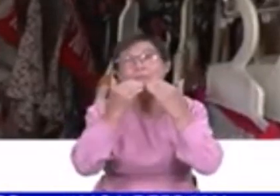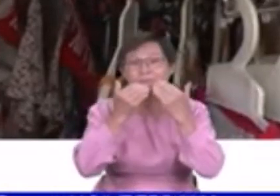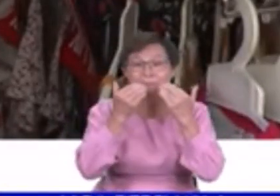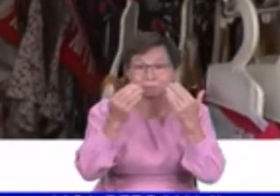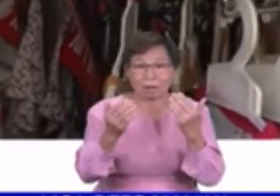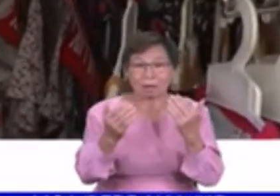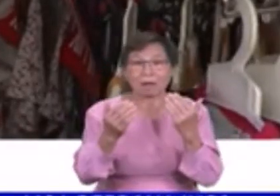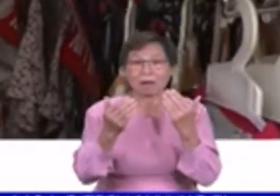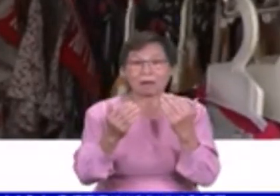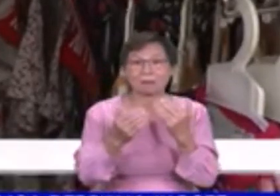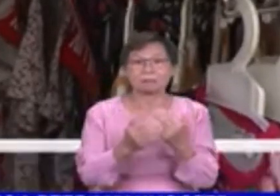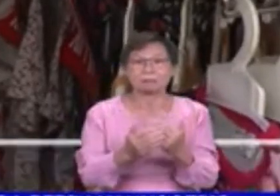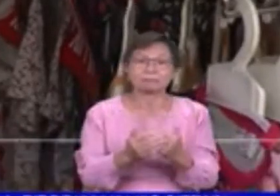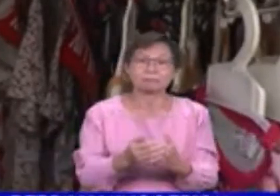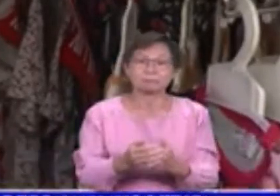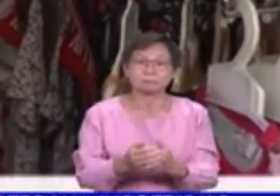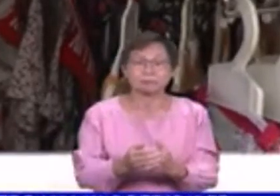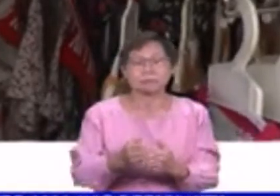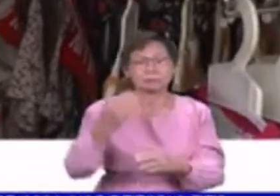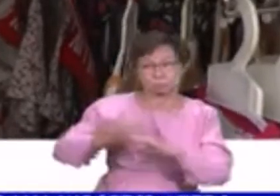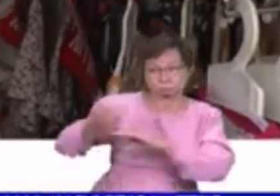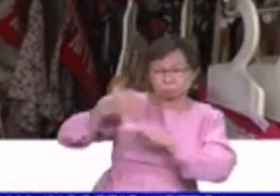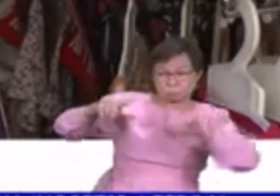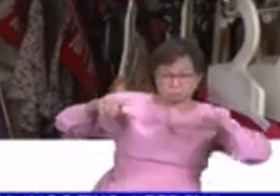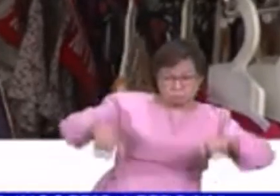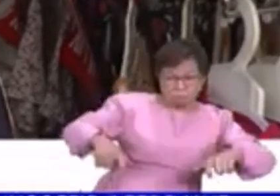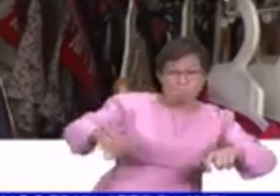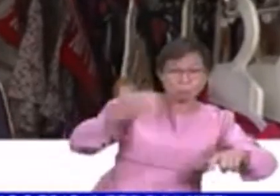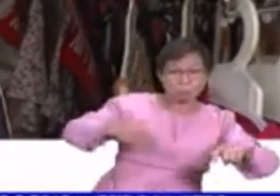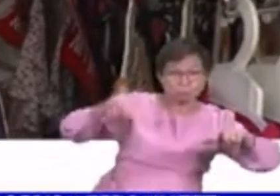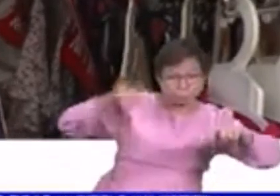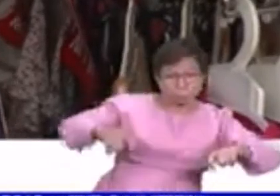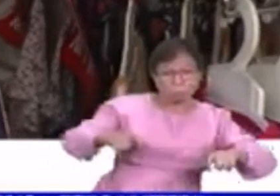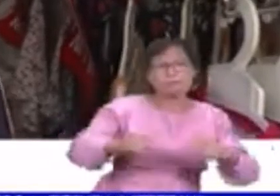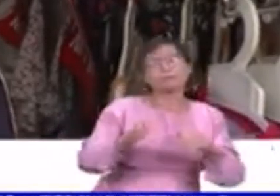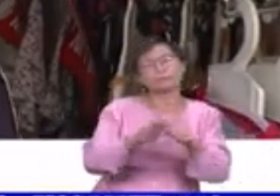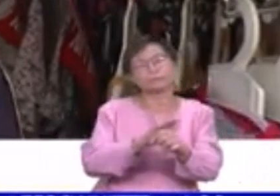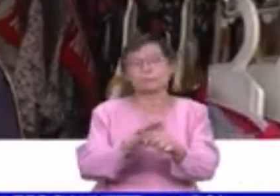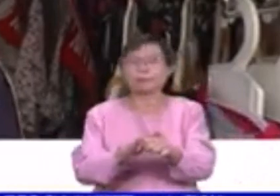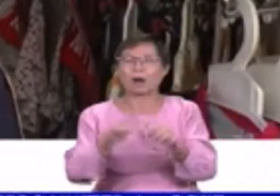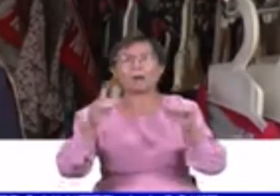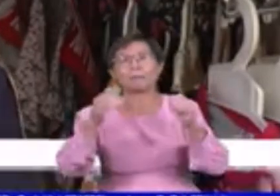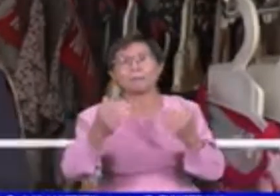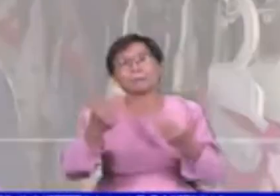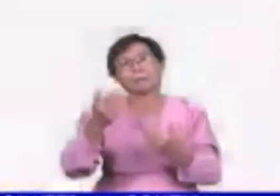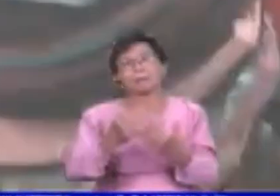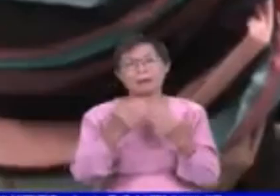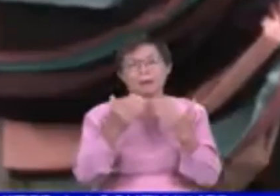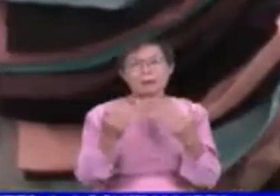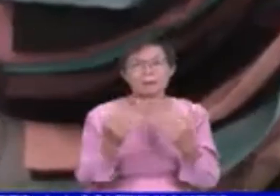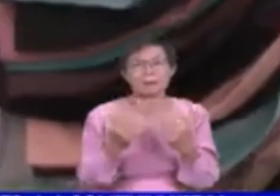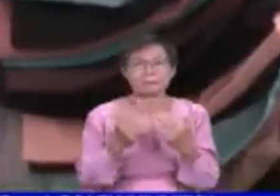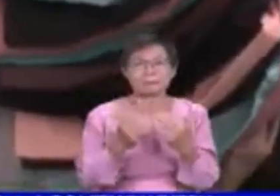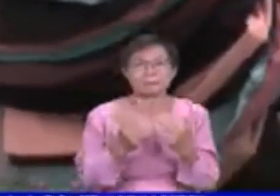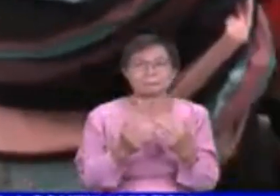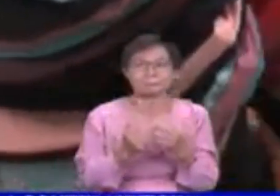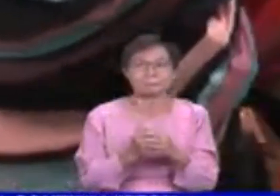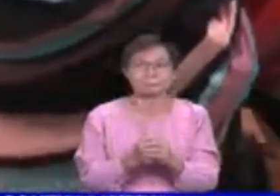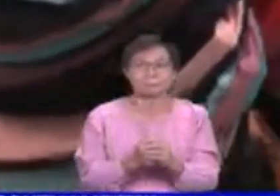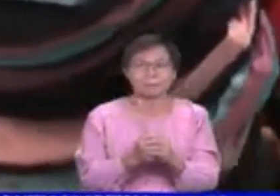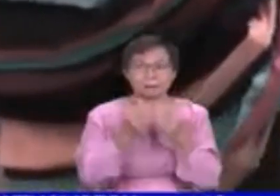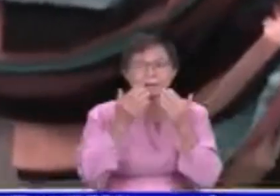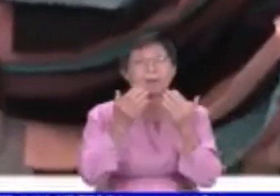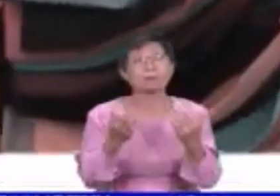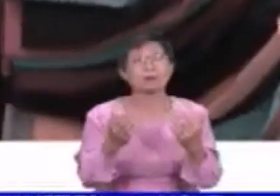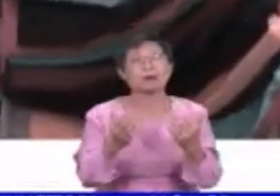kan PKP kan, kita meniaga pun cukup ikut makan je kan. Cukup alhamdulillah lah, alhamdulillah, gembira lah. Alhamdulillah, dah